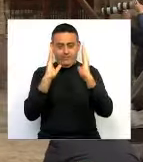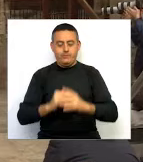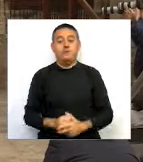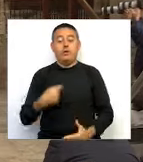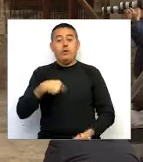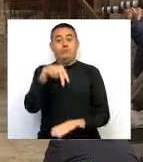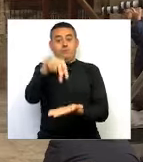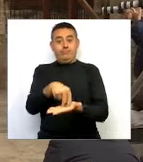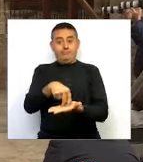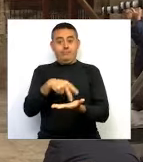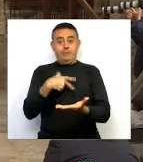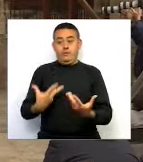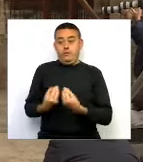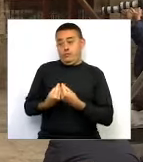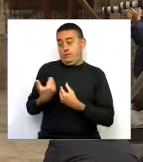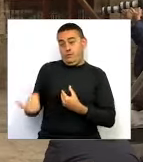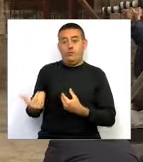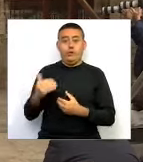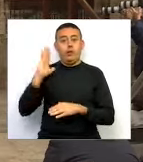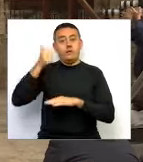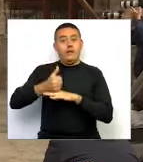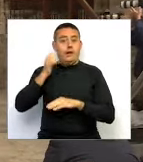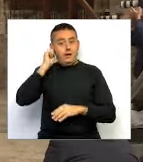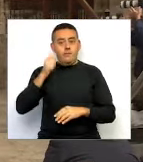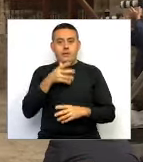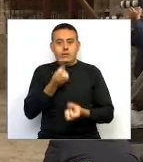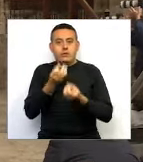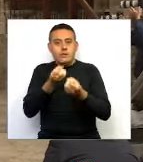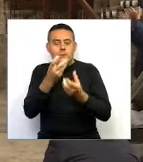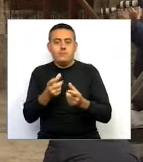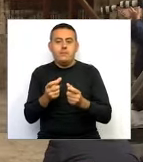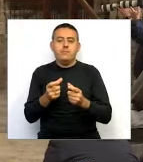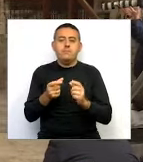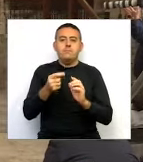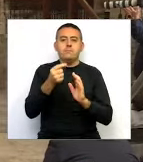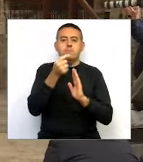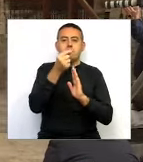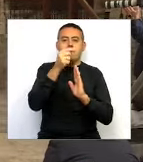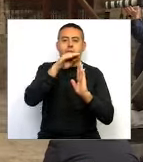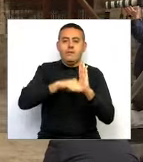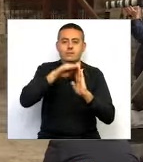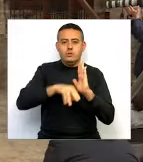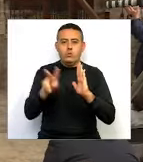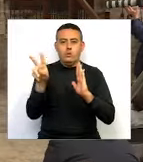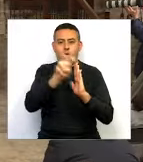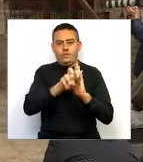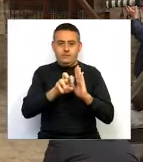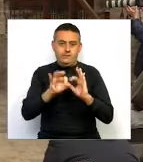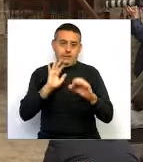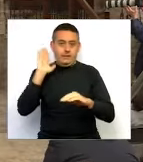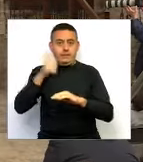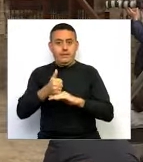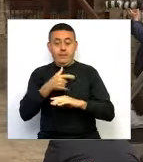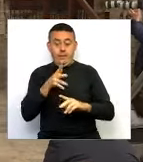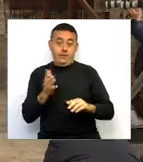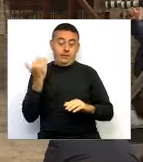Comparec amb la consellera per tal de comunicar les noves mesures que ha adoptat la Generalitat després de la reunió